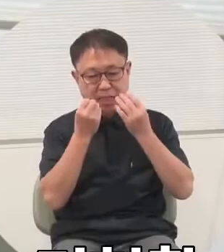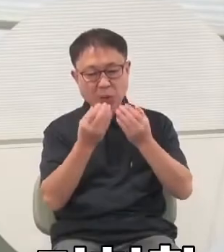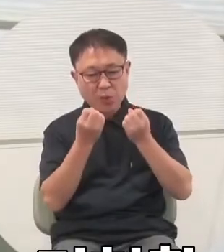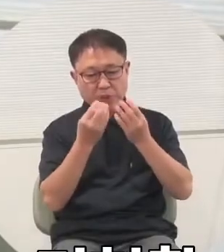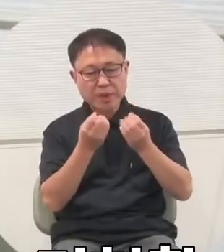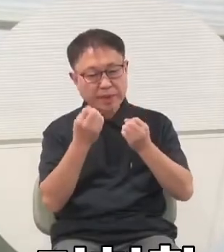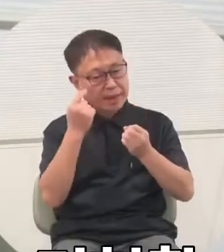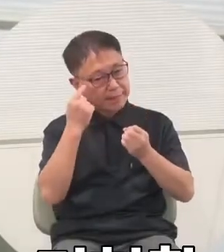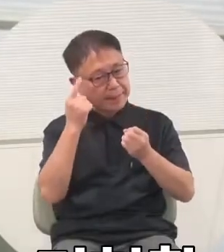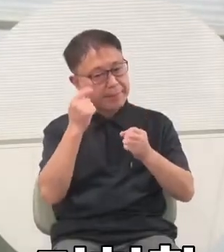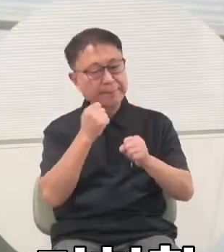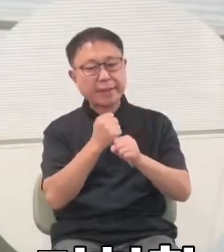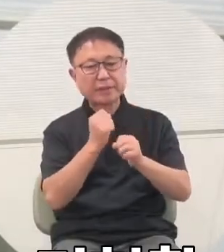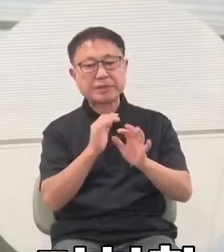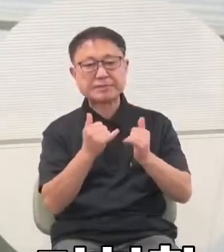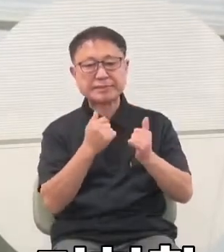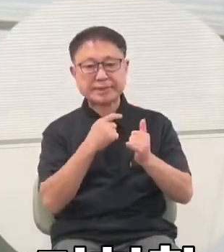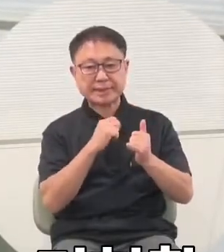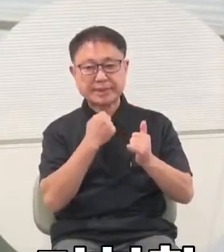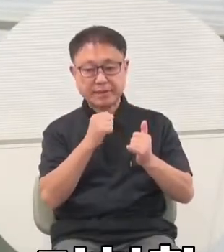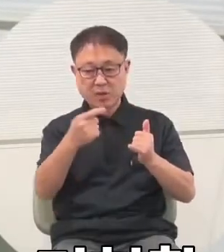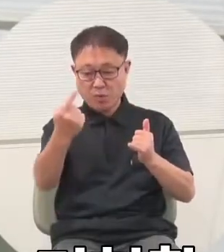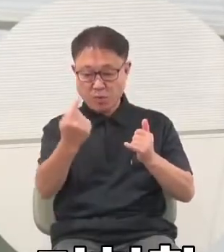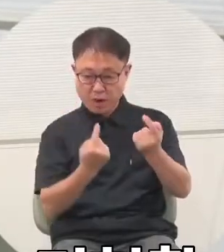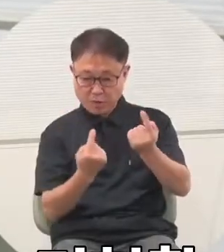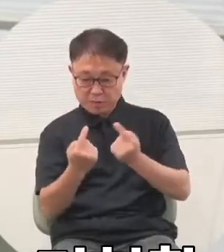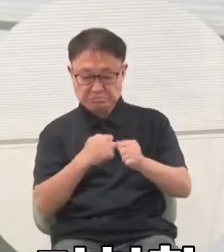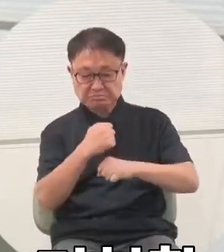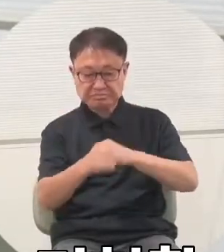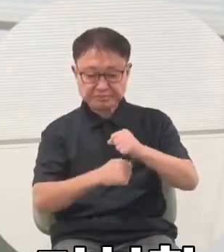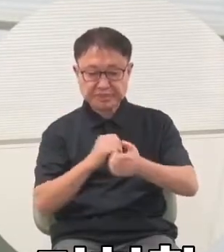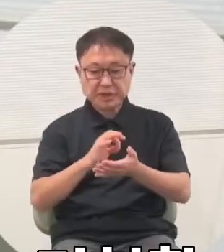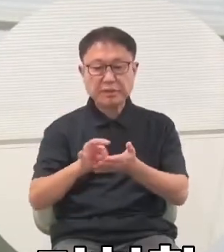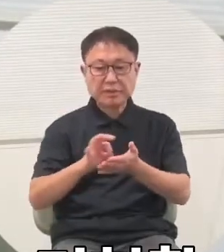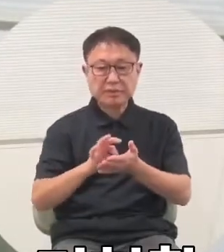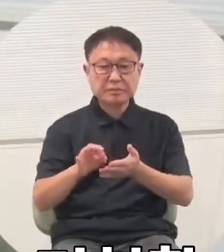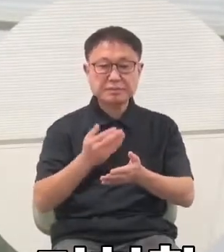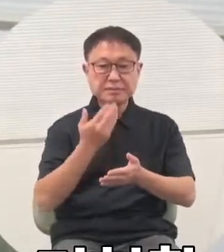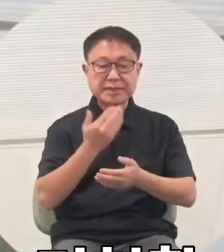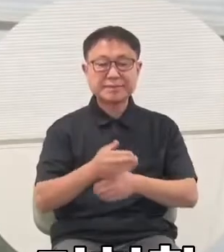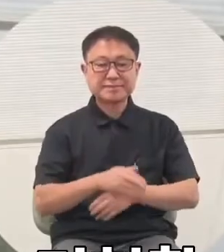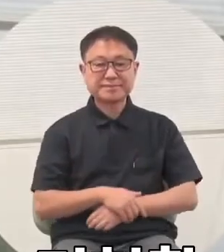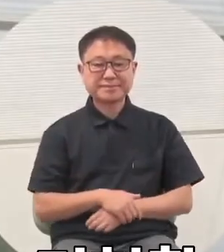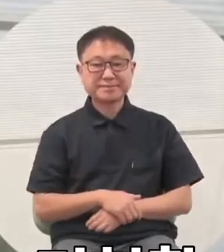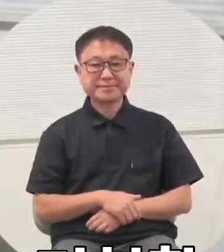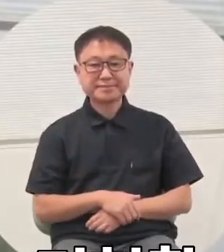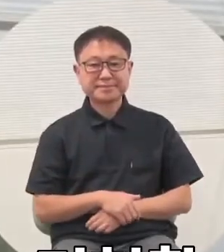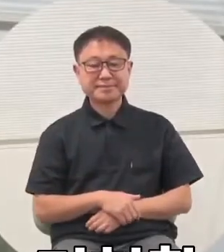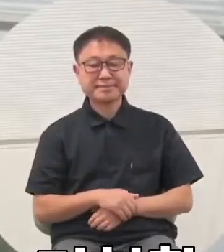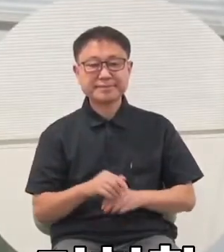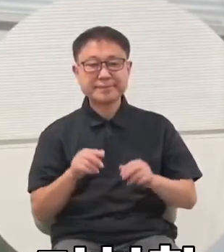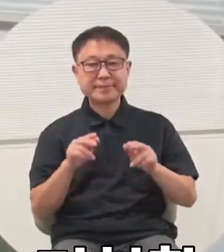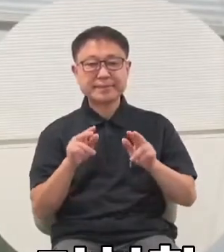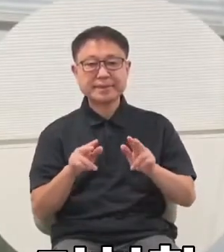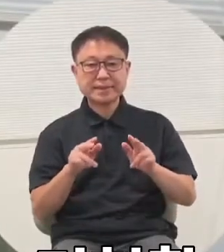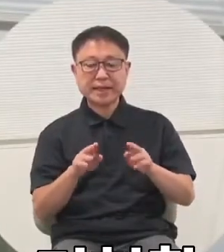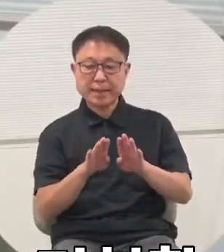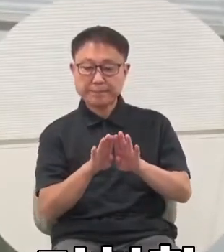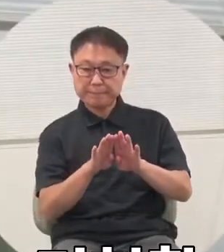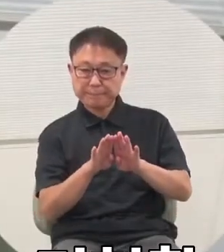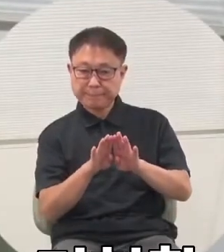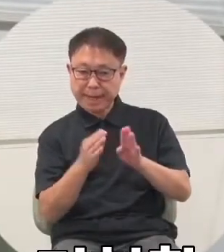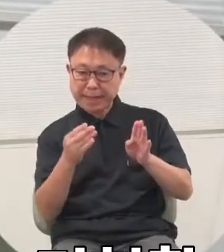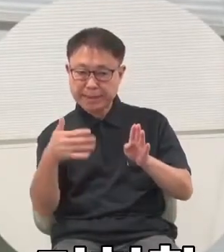콘텐츠를 만들고 싶으신 분들이 여기 와서 또 자유롭게 활동을 하실 수 있다고 합니다. 저희 아직 오픈을 막